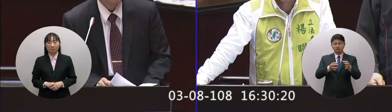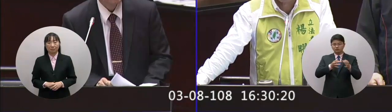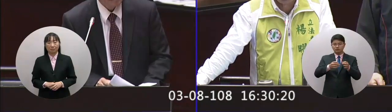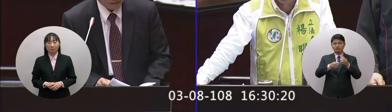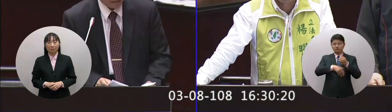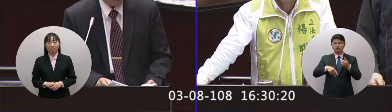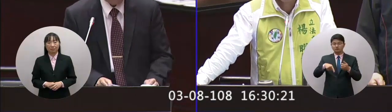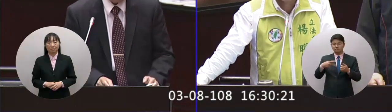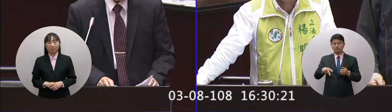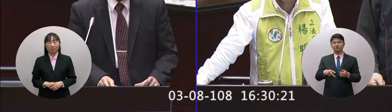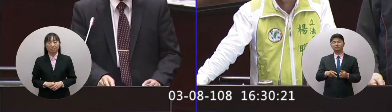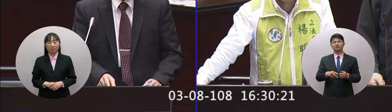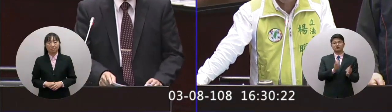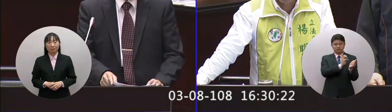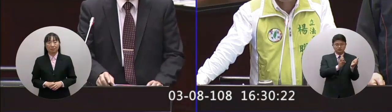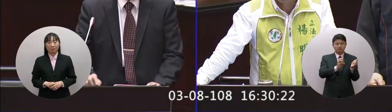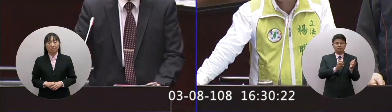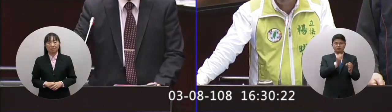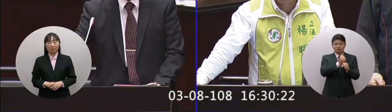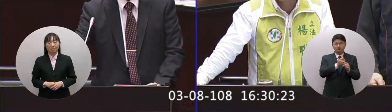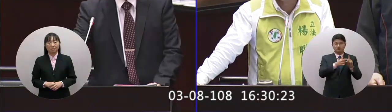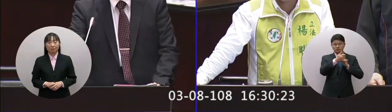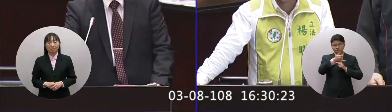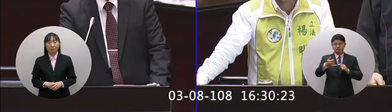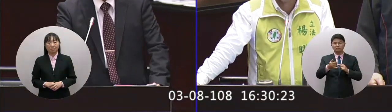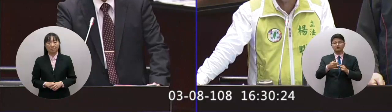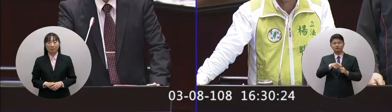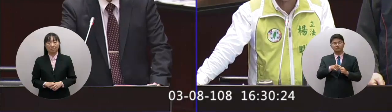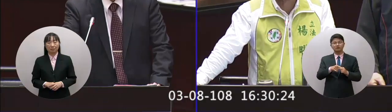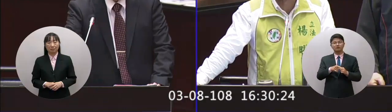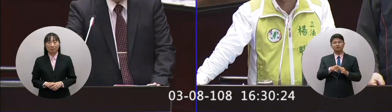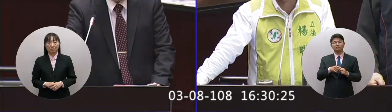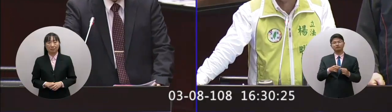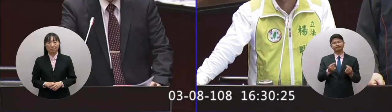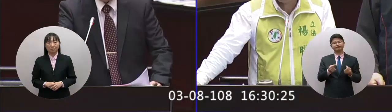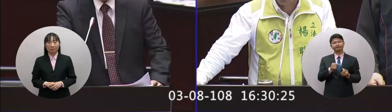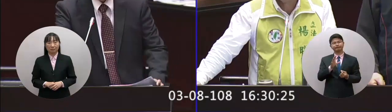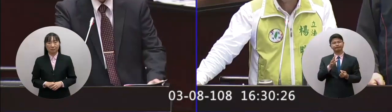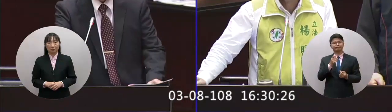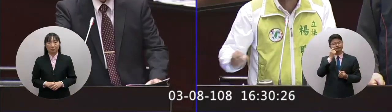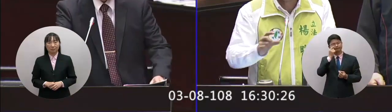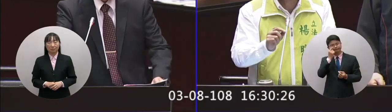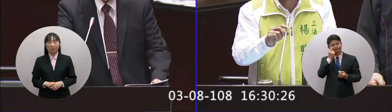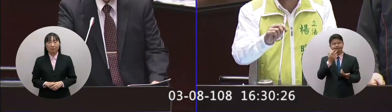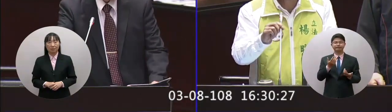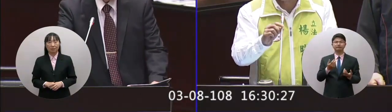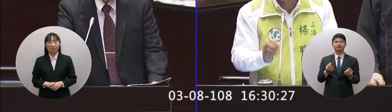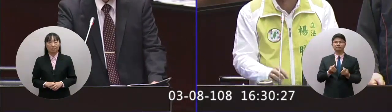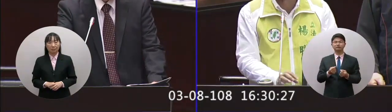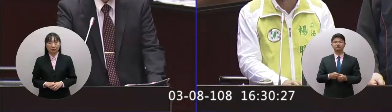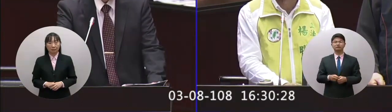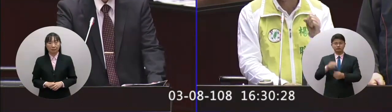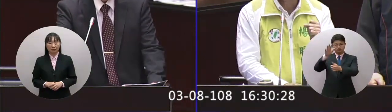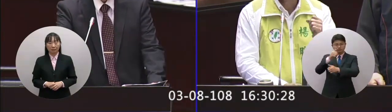的人员的人事安定方面非常的困难，就是因为